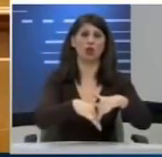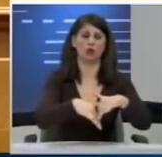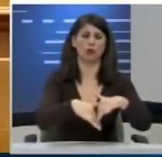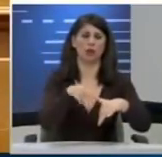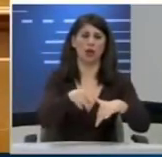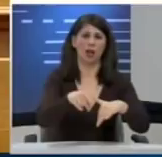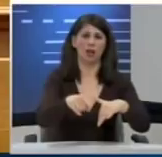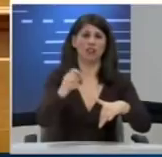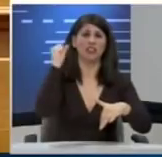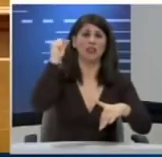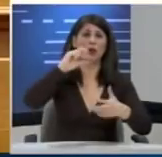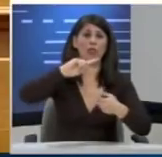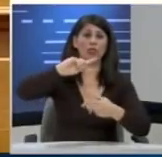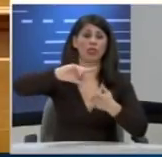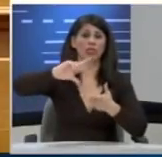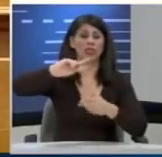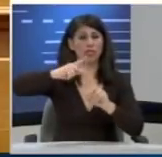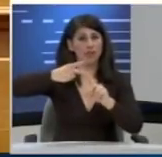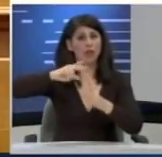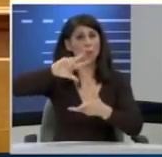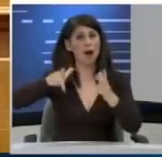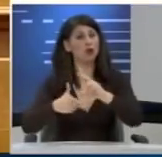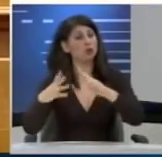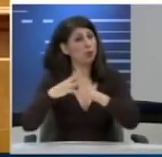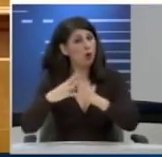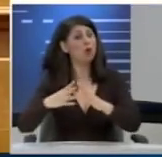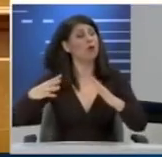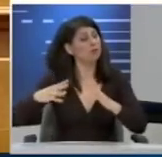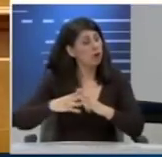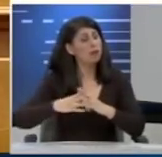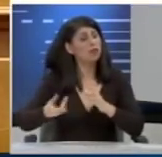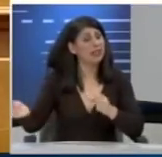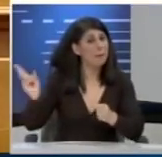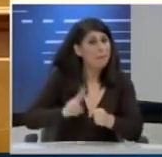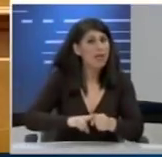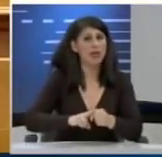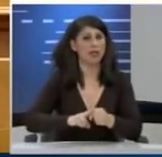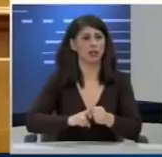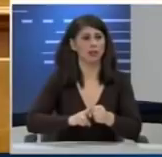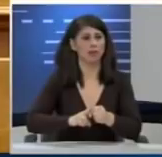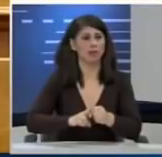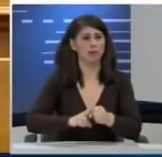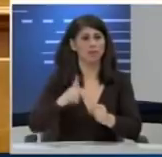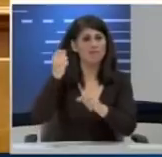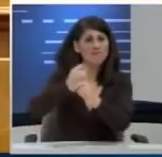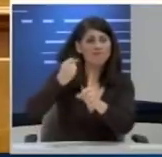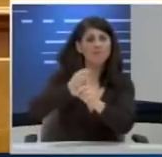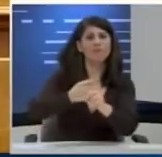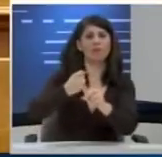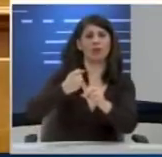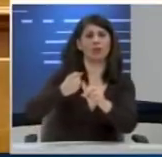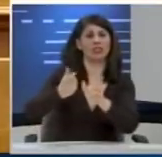τιμής στους ήρωες του Δεύτερου Παγκοσμίου Πολέμου, που πολέμησαν και πέθαναν για να υπερασπιστούν